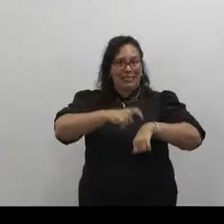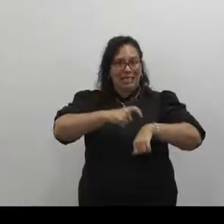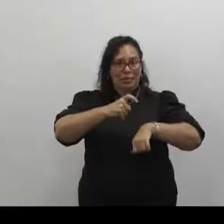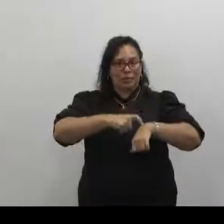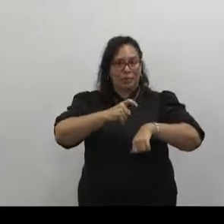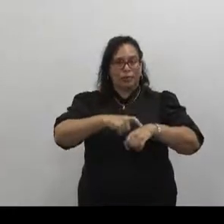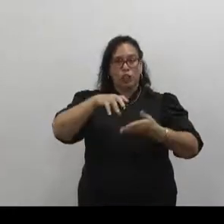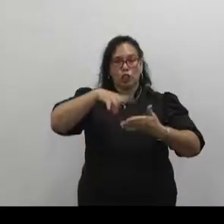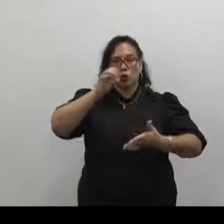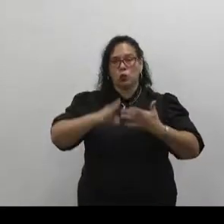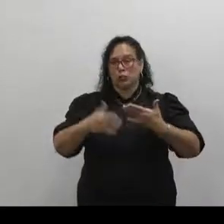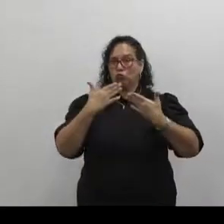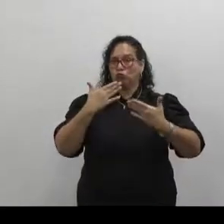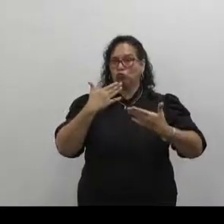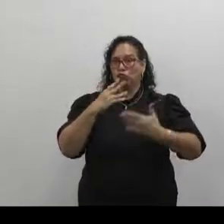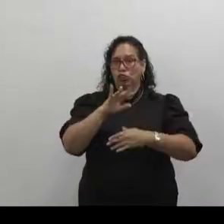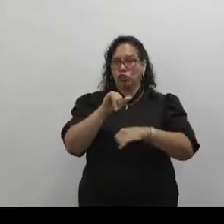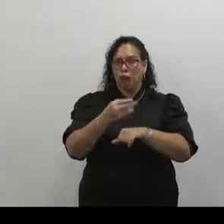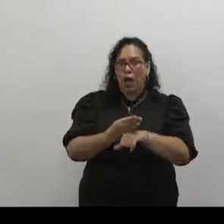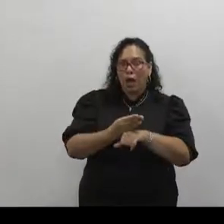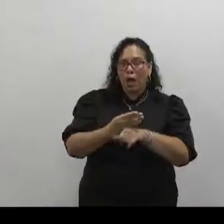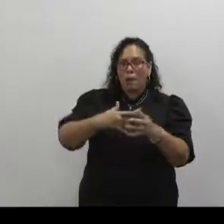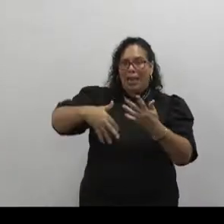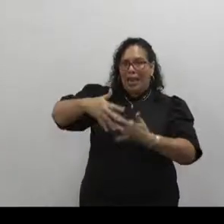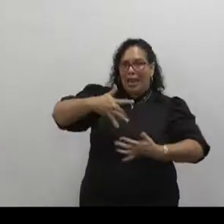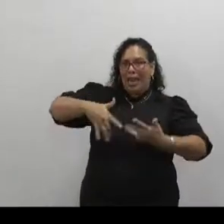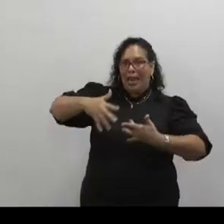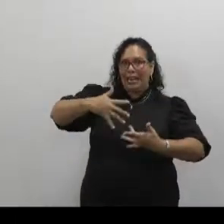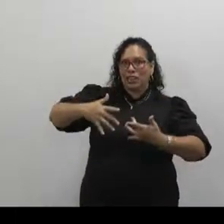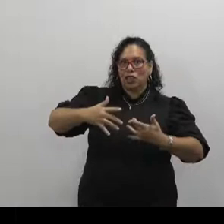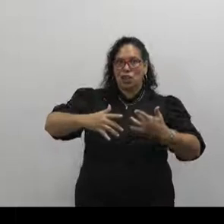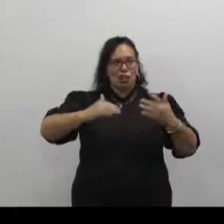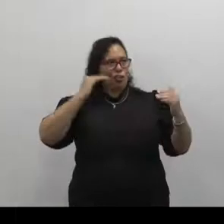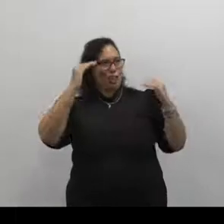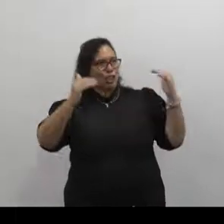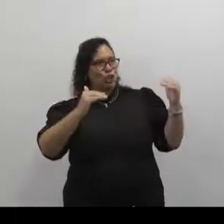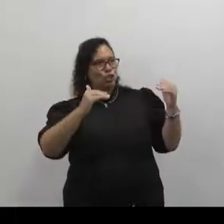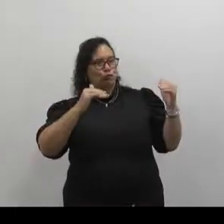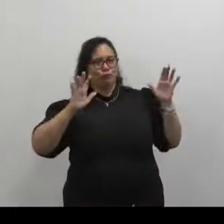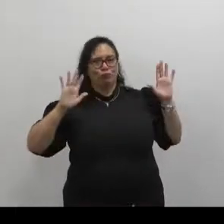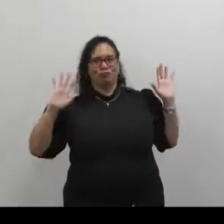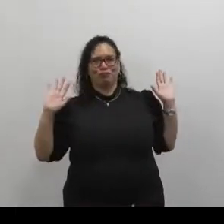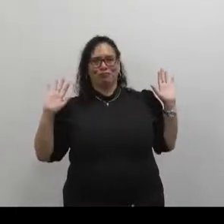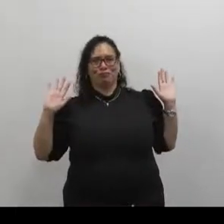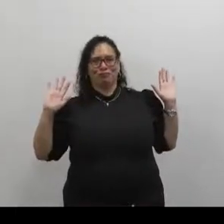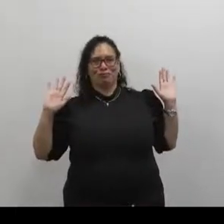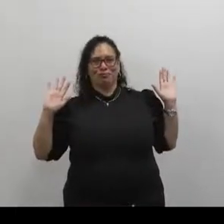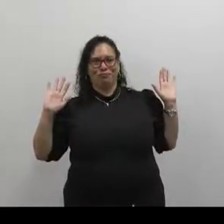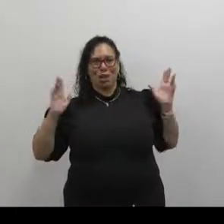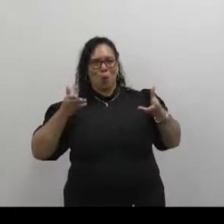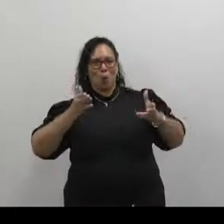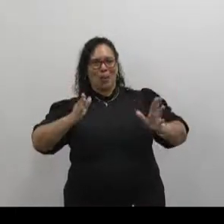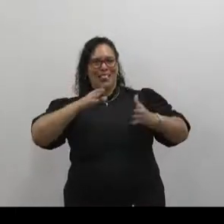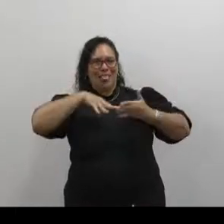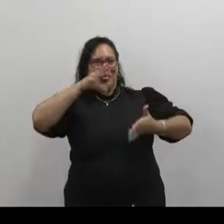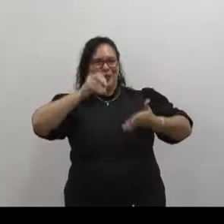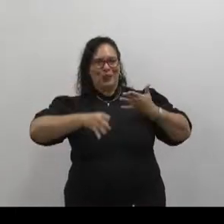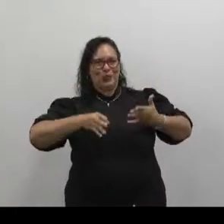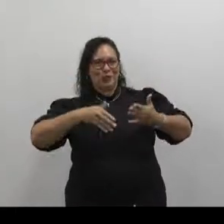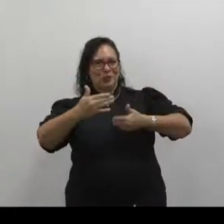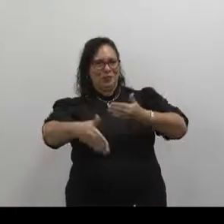hai nâng nóng nâng cứ thà miền xa châu ruộm nâng đàm bay bằng hành chỉ trang sầm rạp bằng hành chỉ mặt